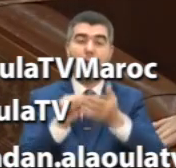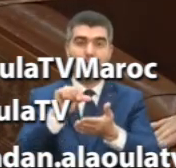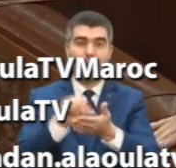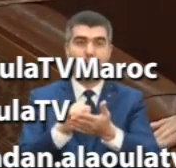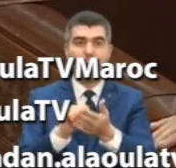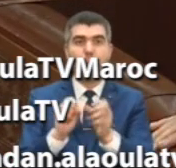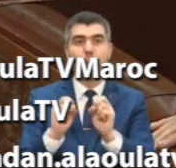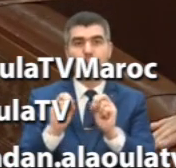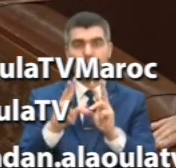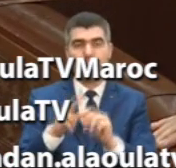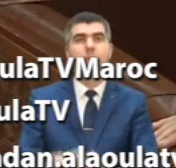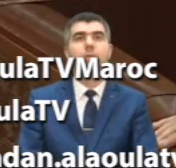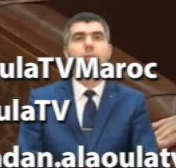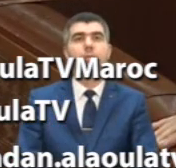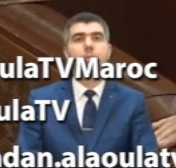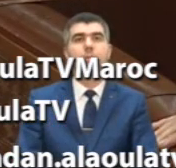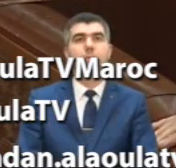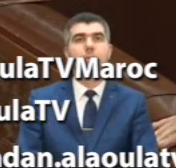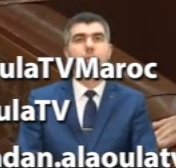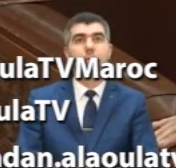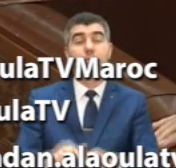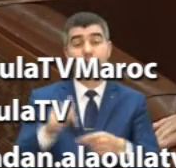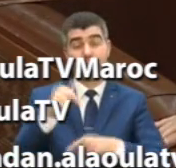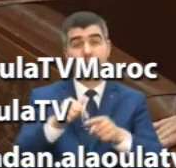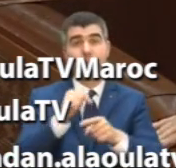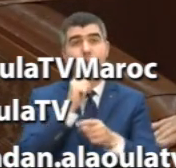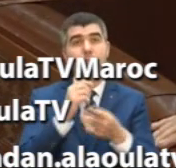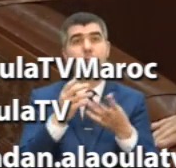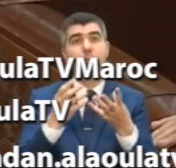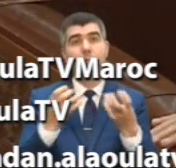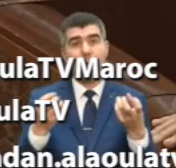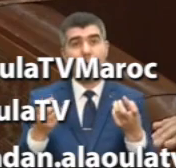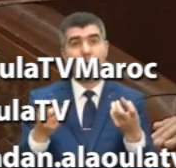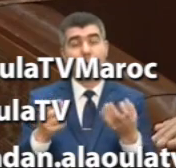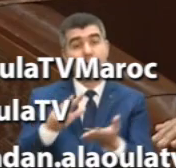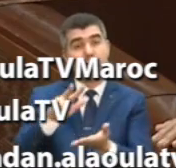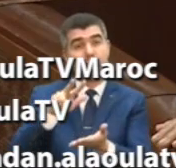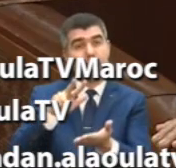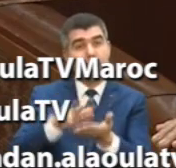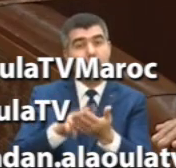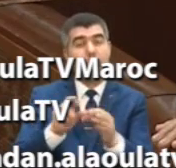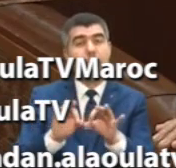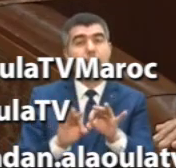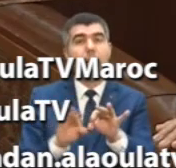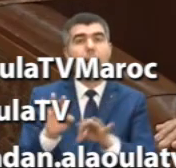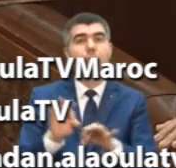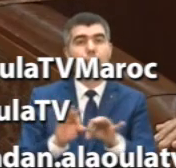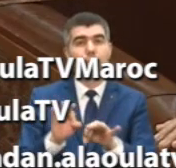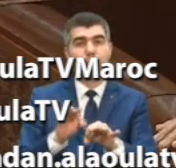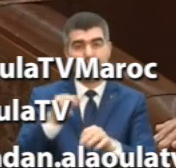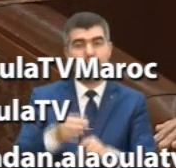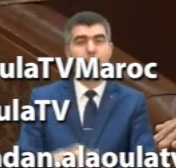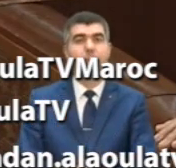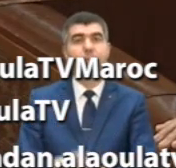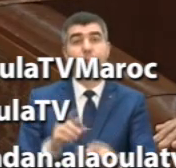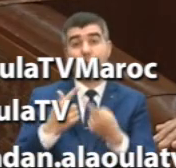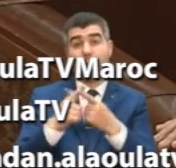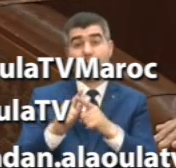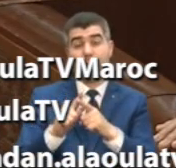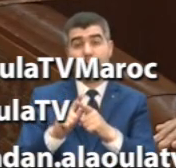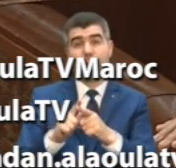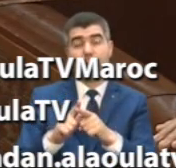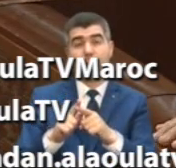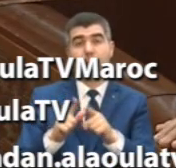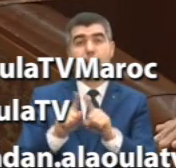مبادرات، وهناك الكثير منها مضمن في استراتيجيات الدولة التي تستهدف